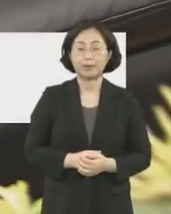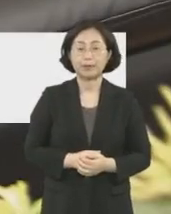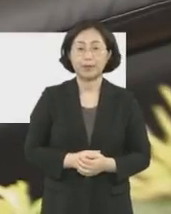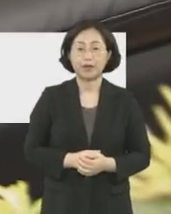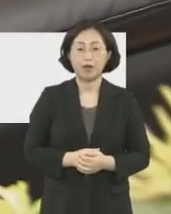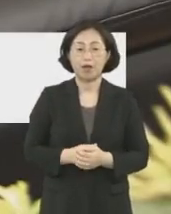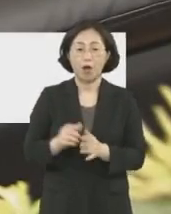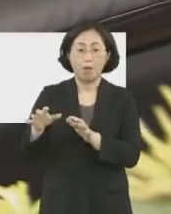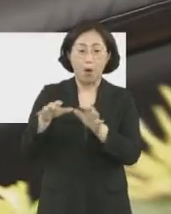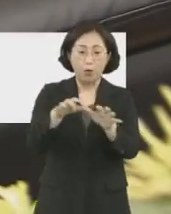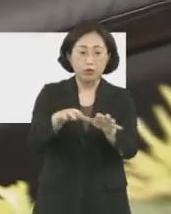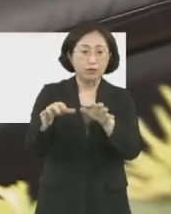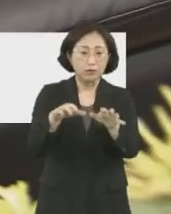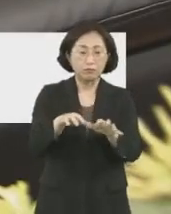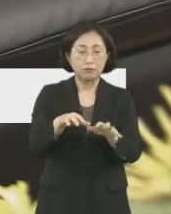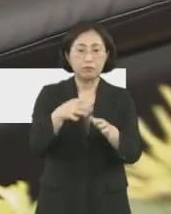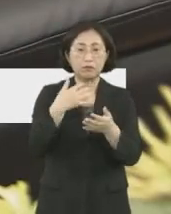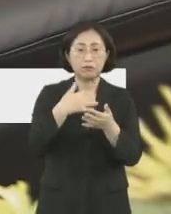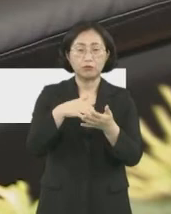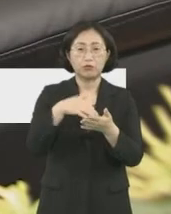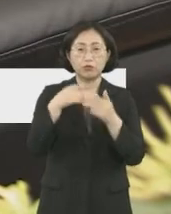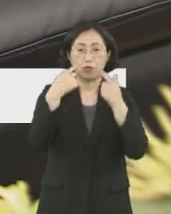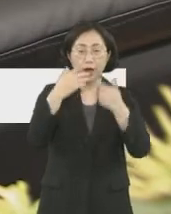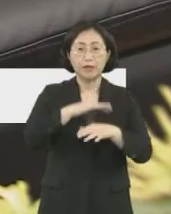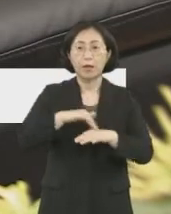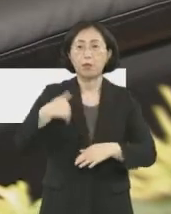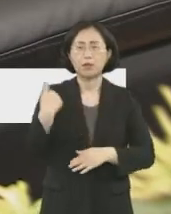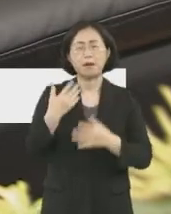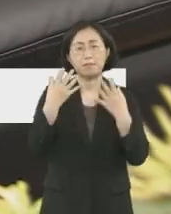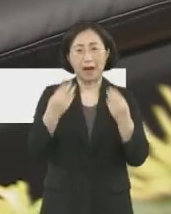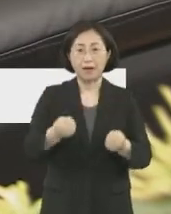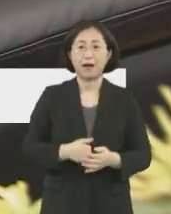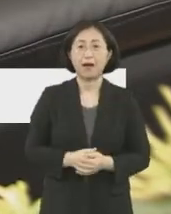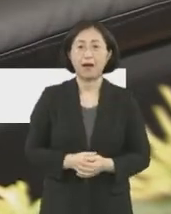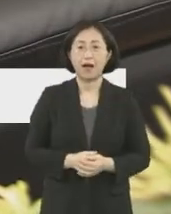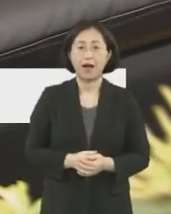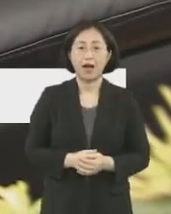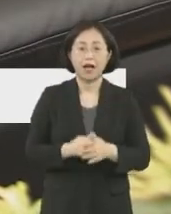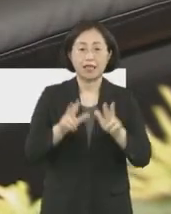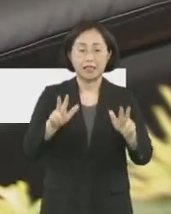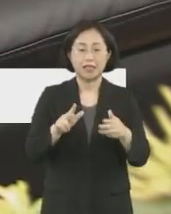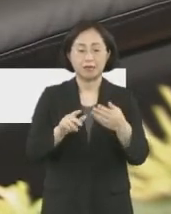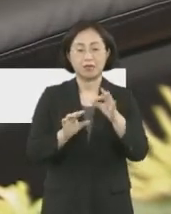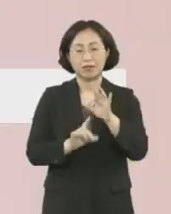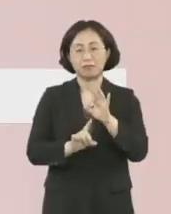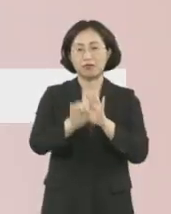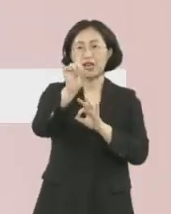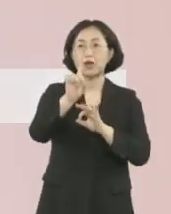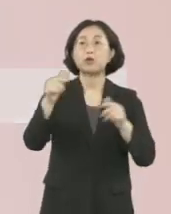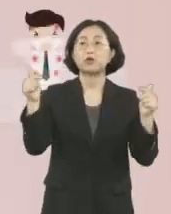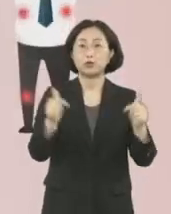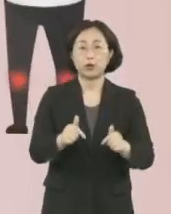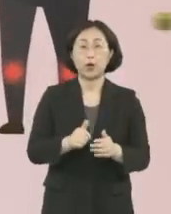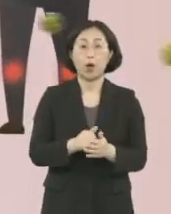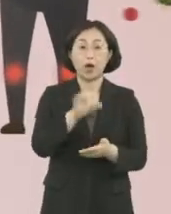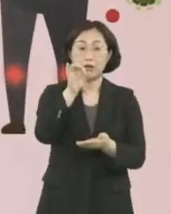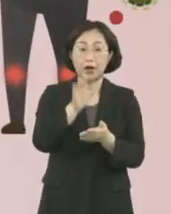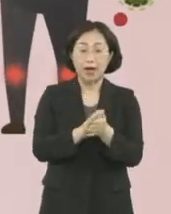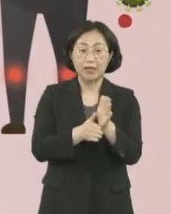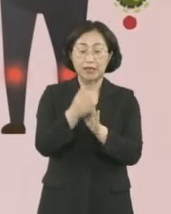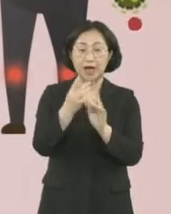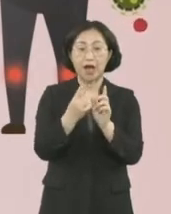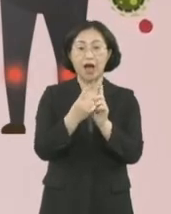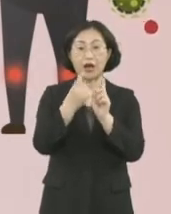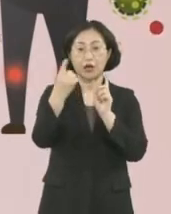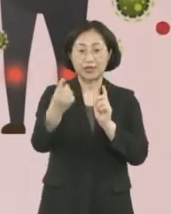1대 많이 사탕 같아요 제가 한 거의 뭐 하 10 프레 일로 찾았다고 해서 과한 할까요 천화 씨가 사회적